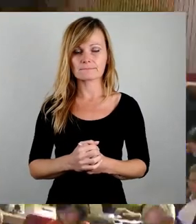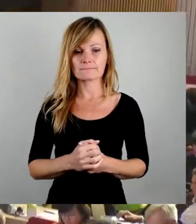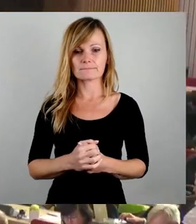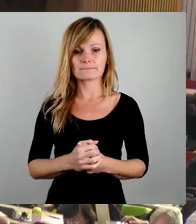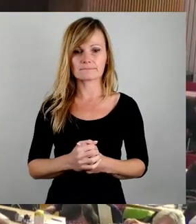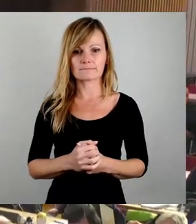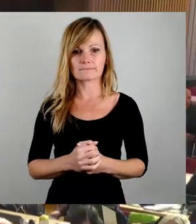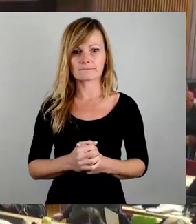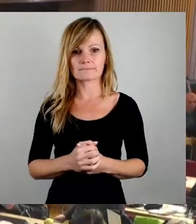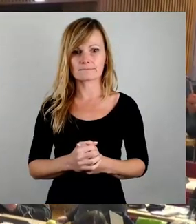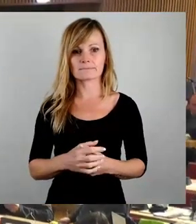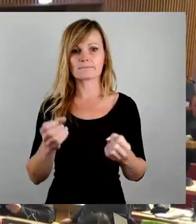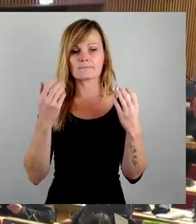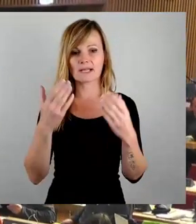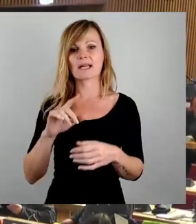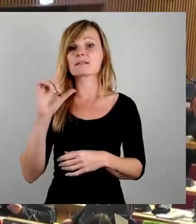Na klar, zum zweiten Mal ist das schön.